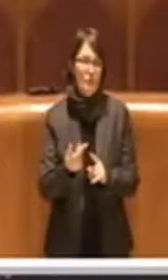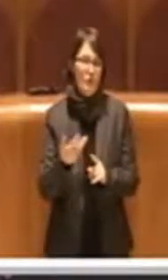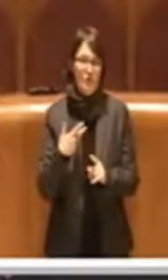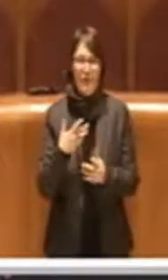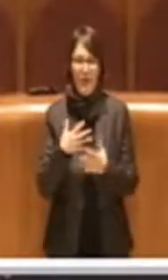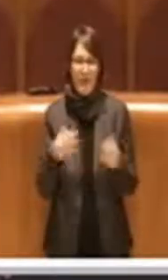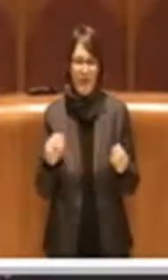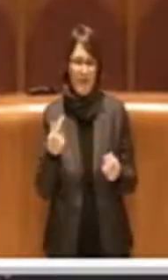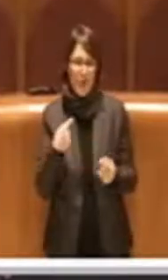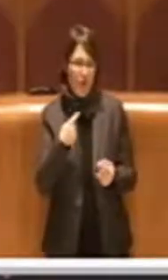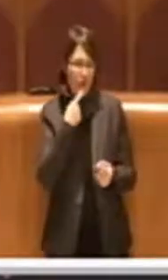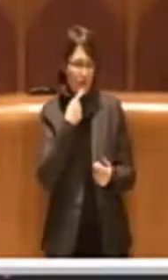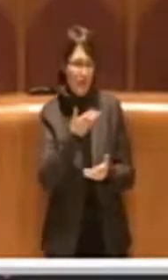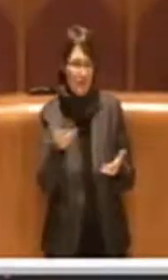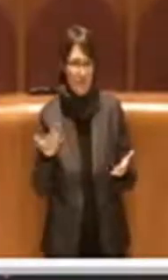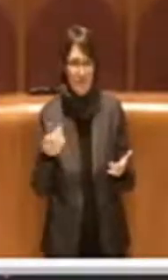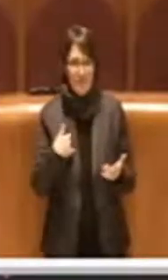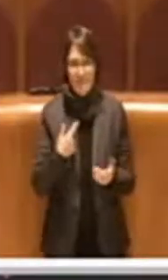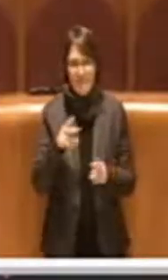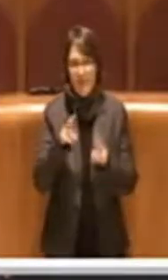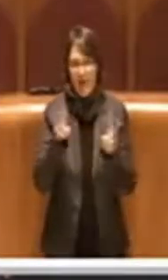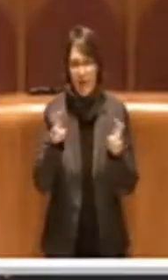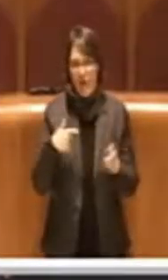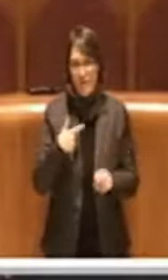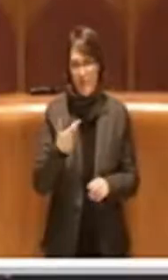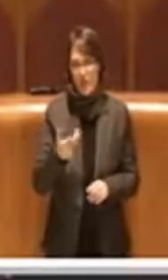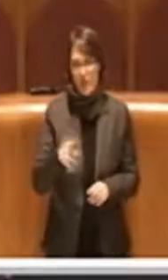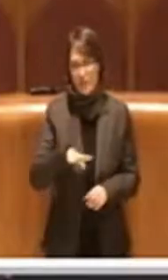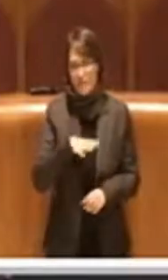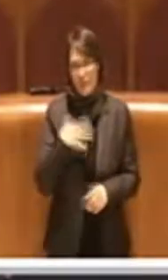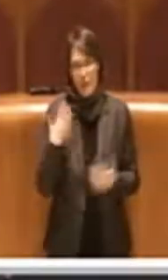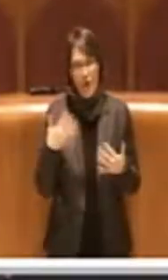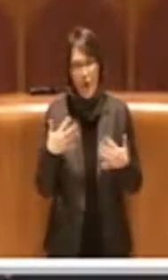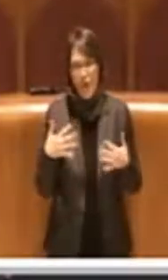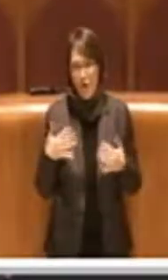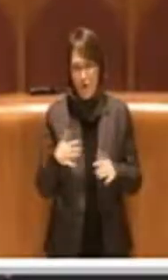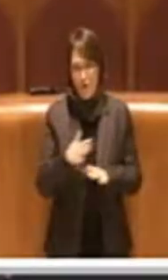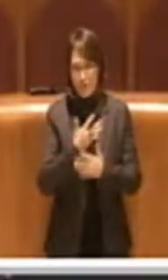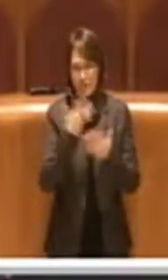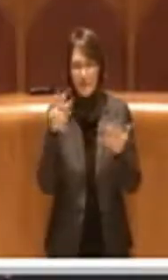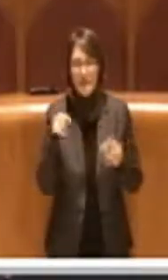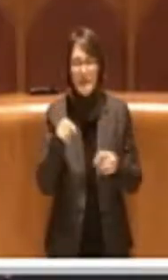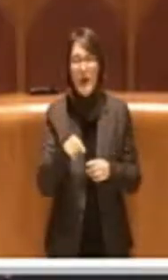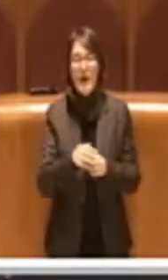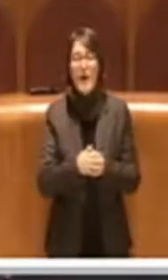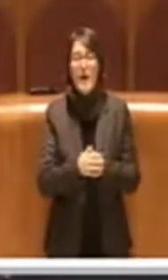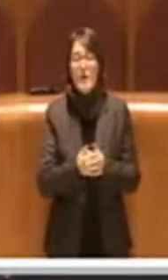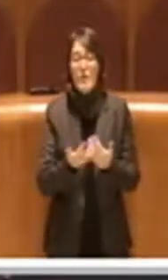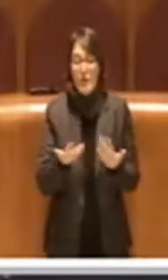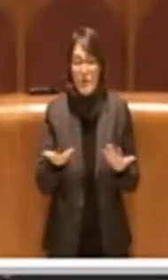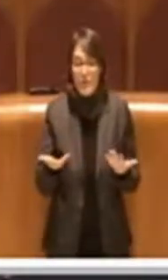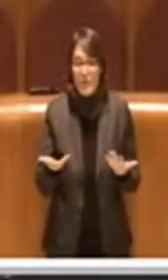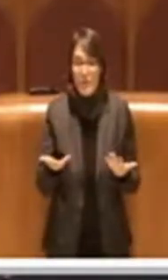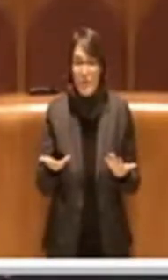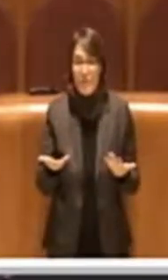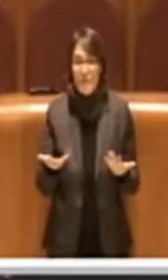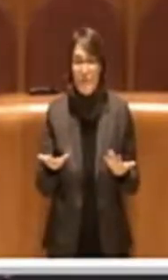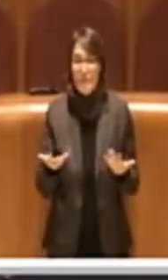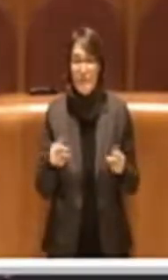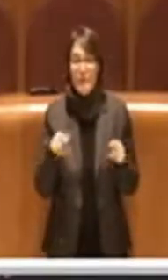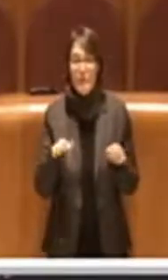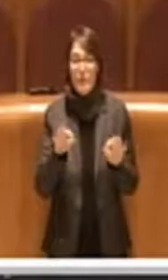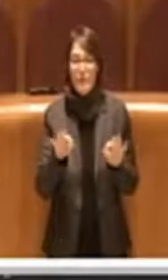doloroso, quindi è chiaro che sfugge anche il fatto che qui si sta parlando di